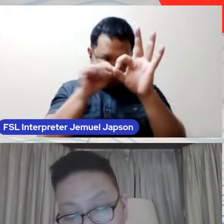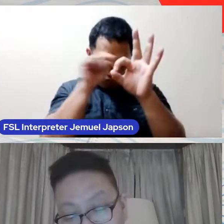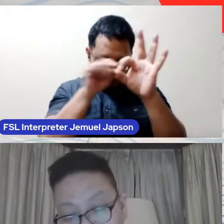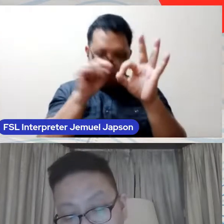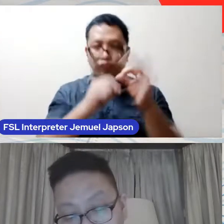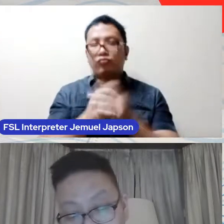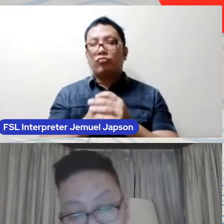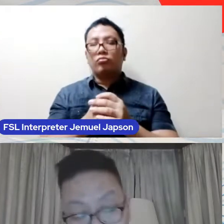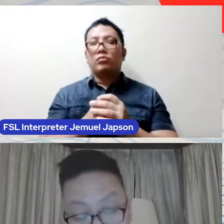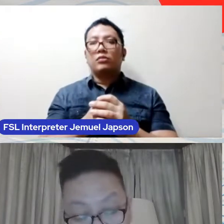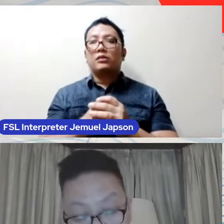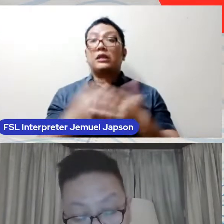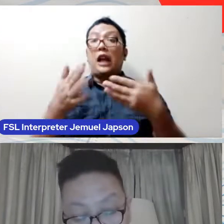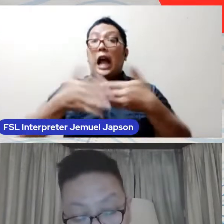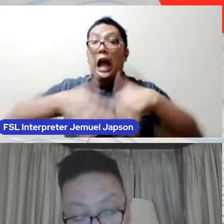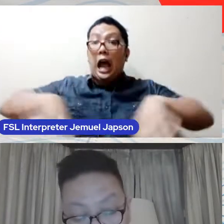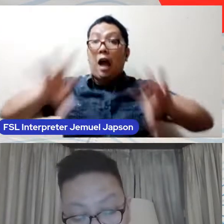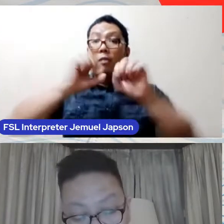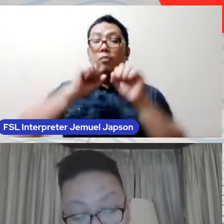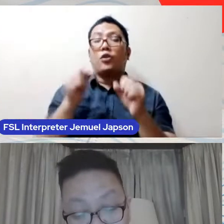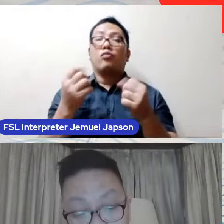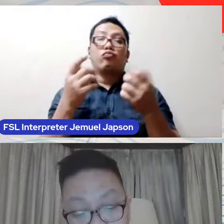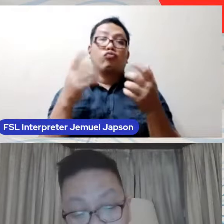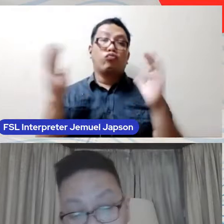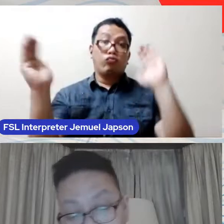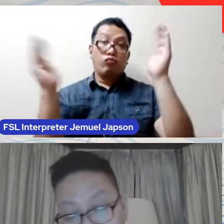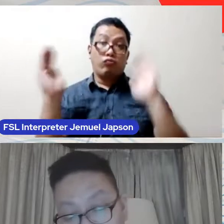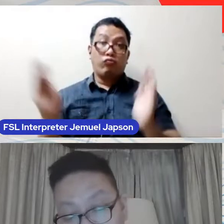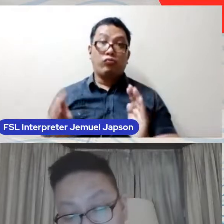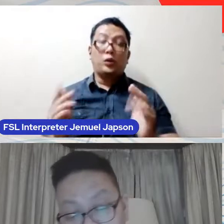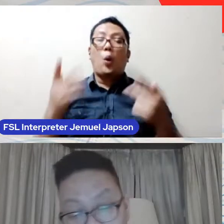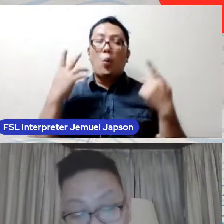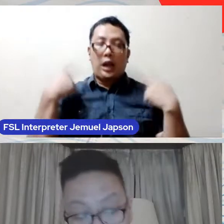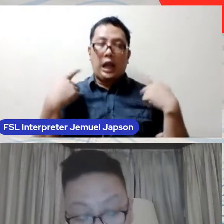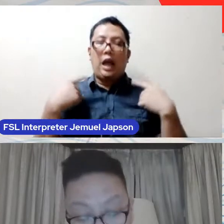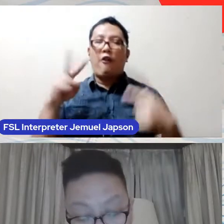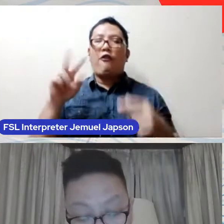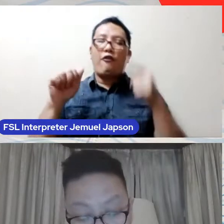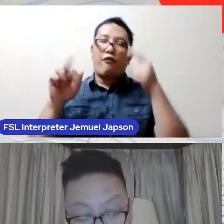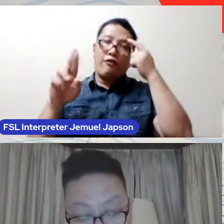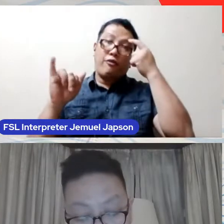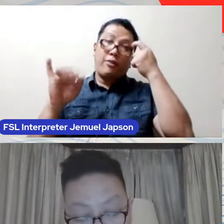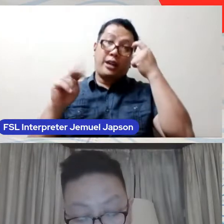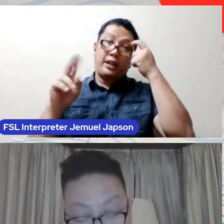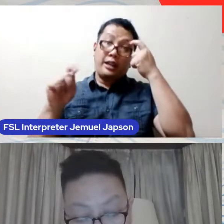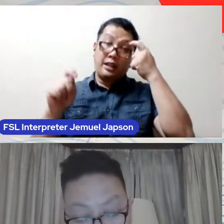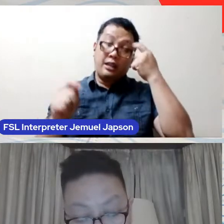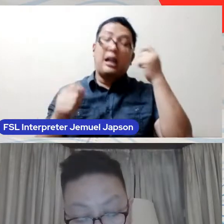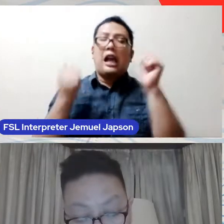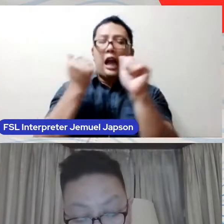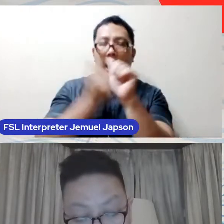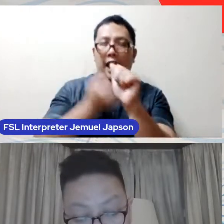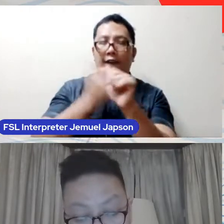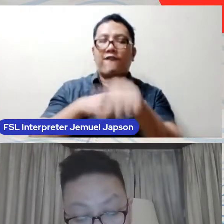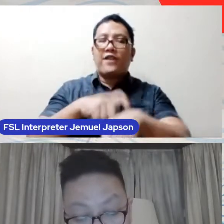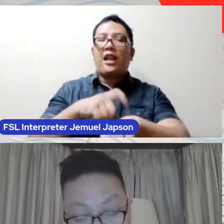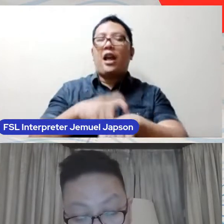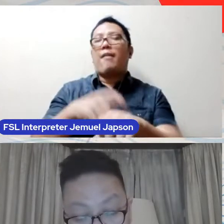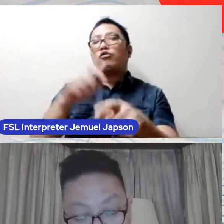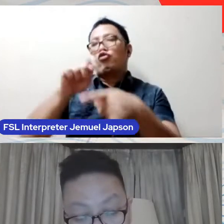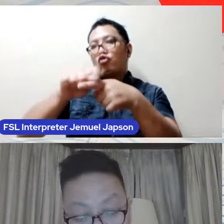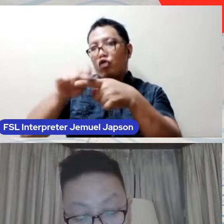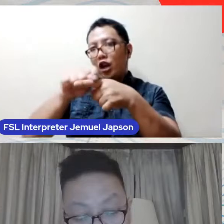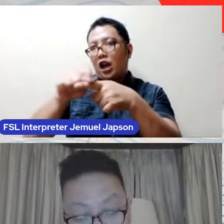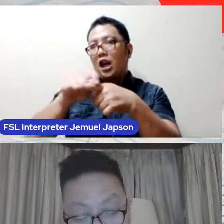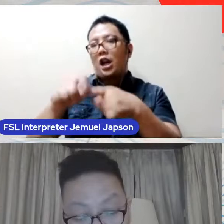pagkatapos po i-compare, maaari pong magkaroon ng variance. Ito po, tuwing magte-training po tayo, pagdating sa variance, very